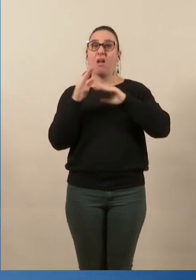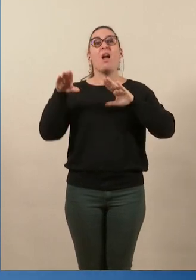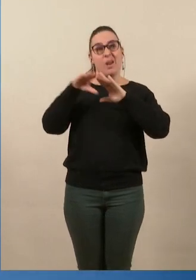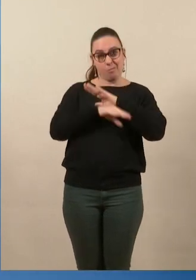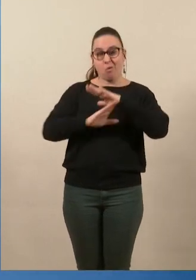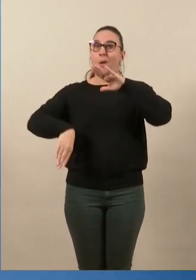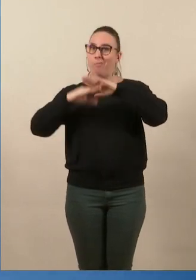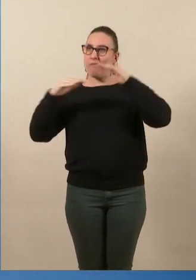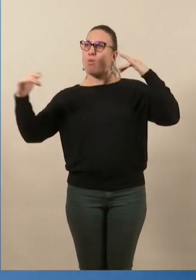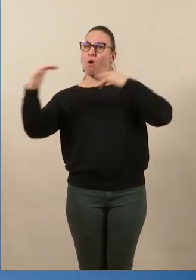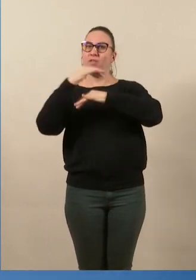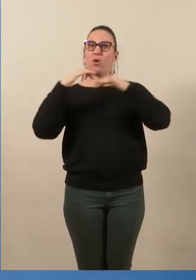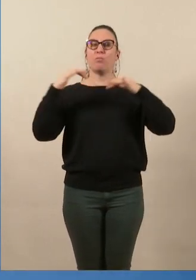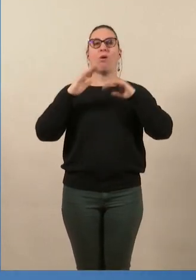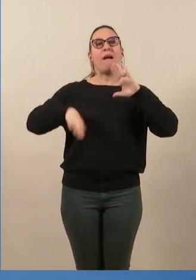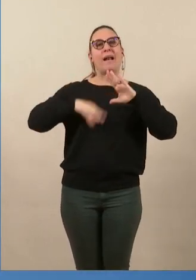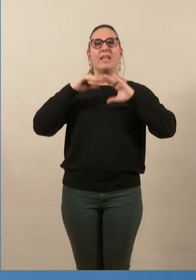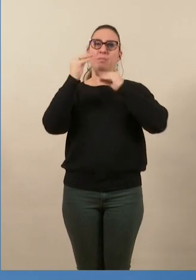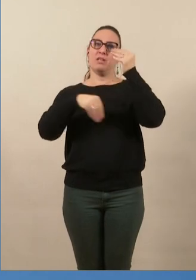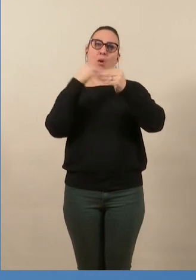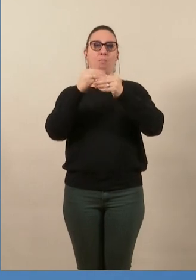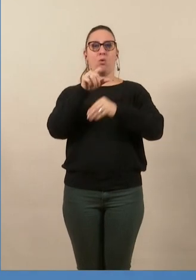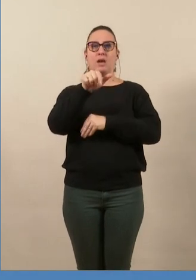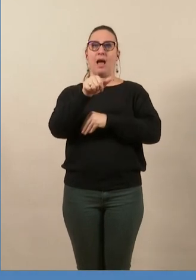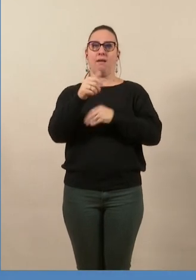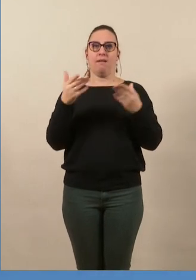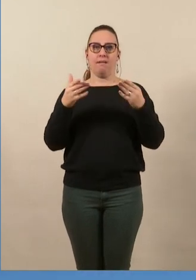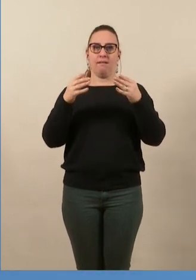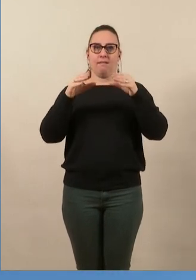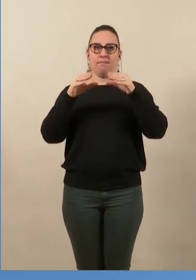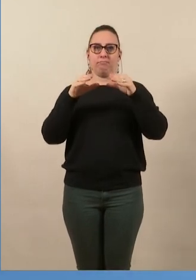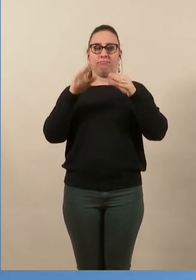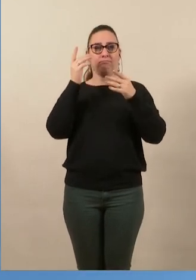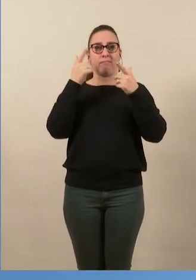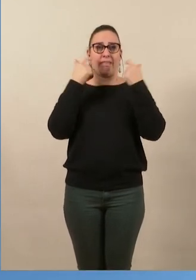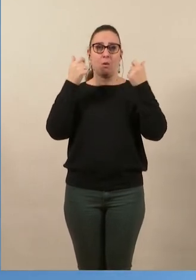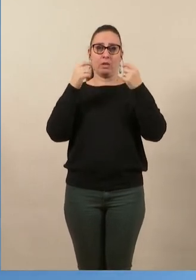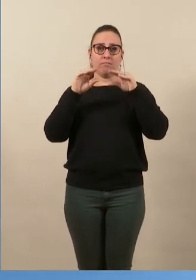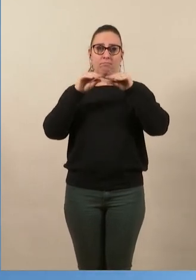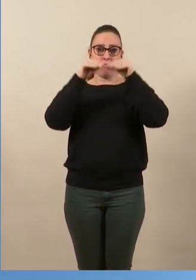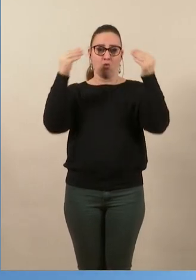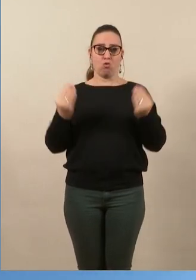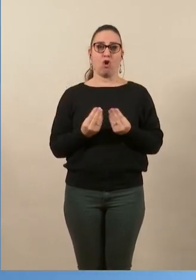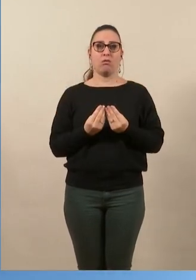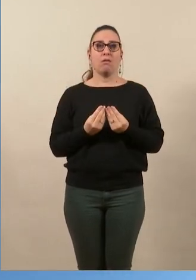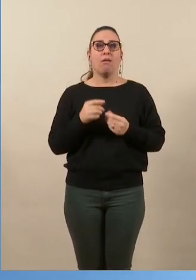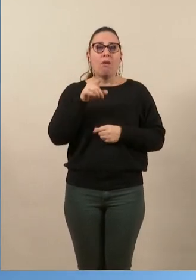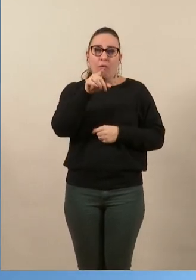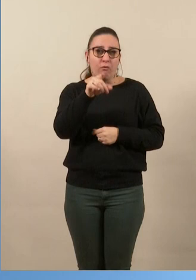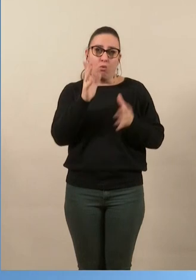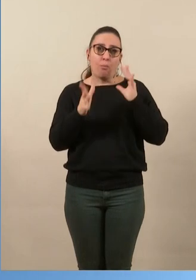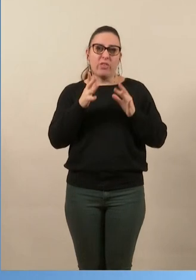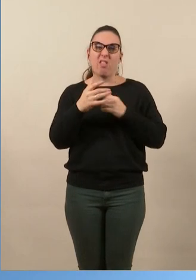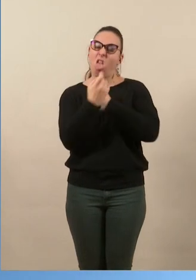plafond environnemental celui des limites planétaires donc le donut c'est ça vous pouvez toujours dénigrer le travail qui